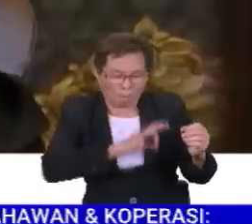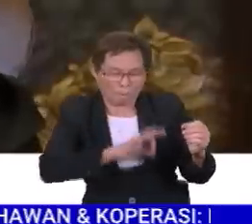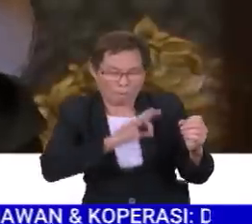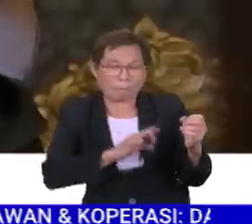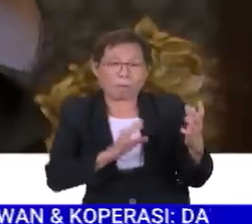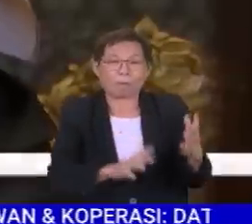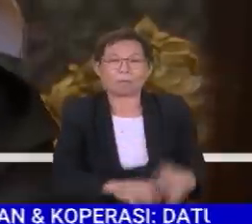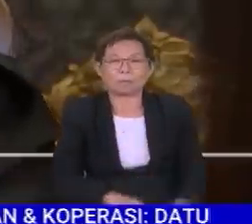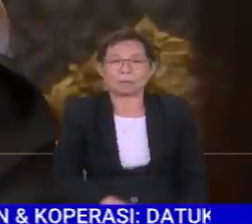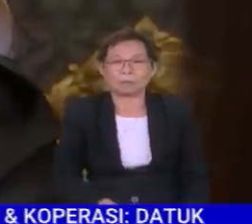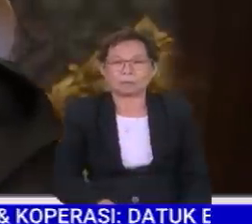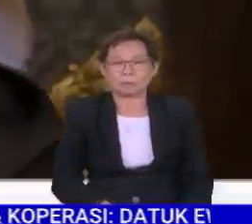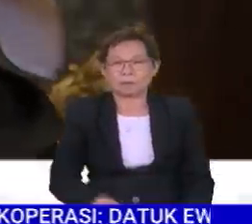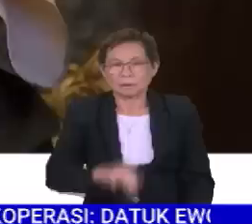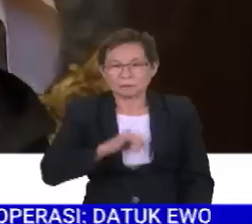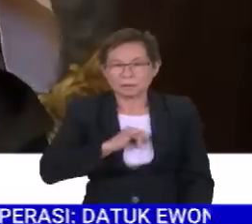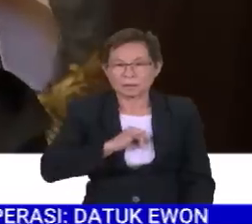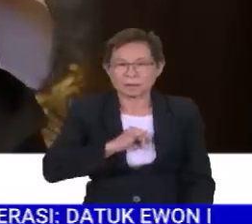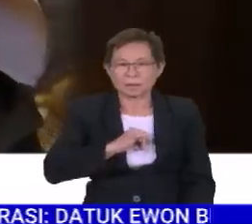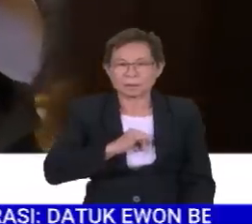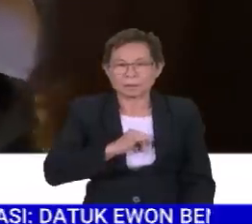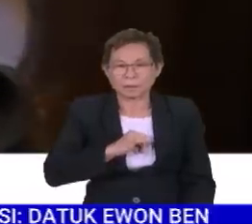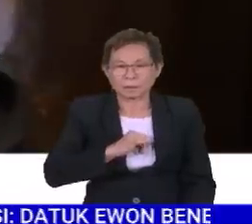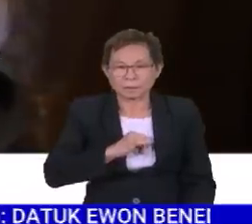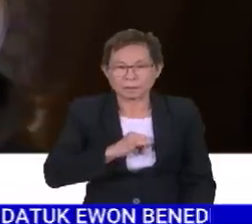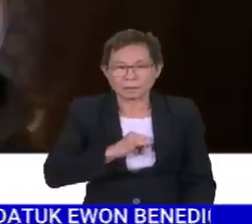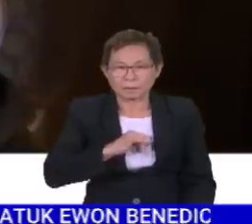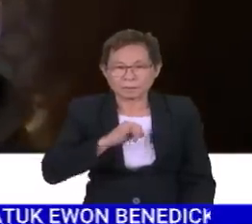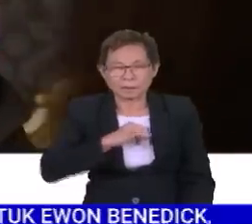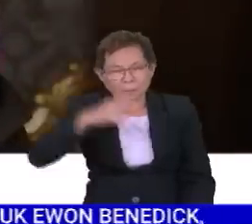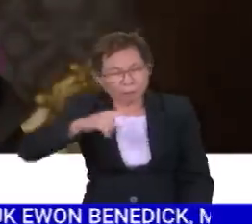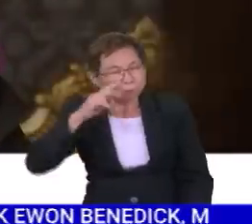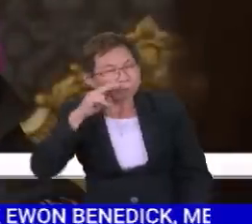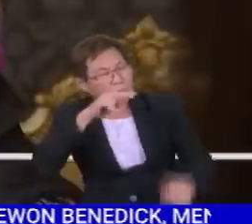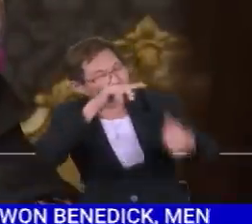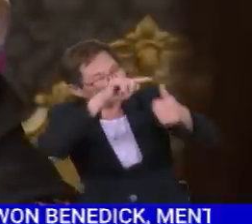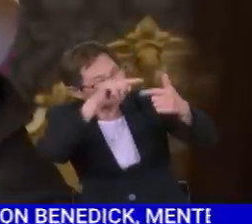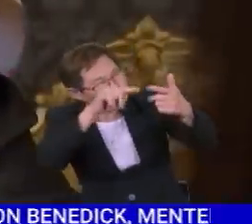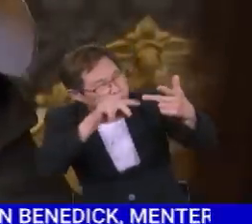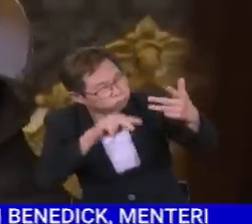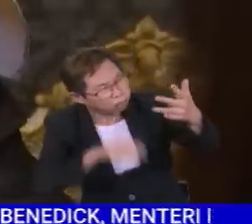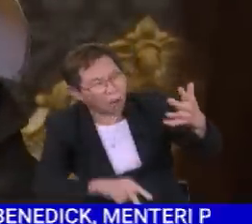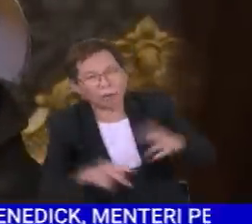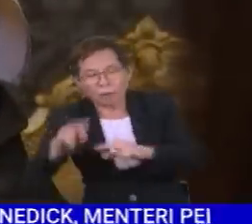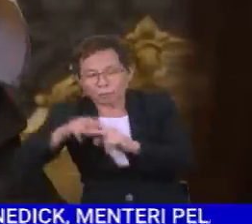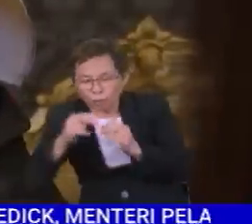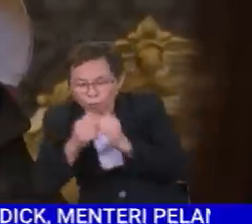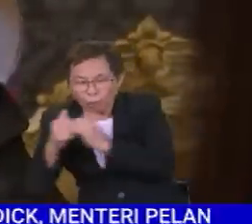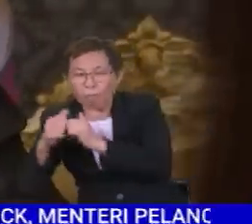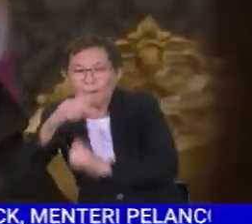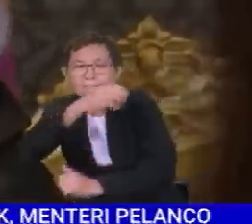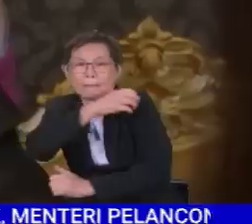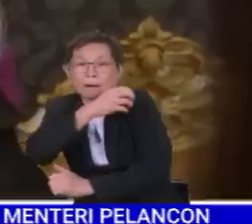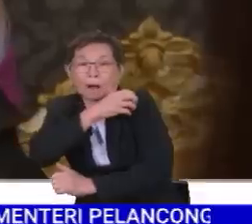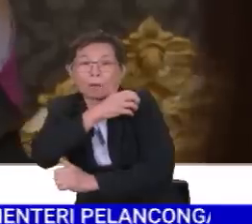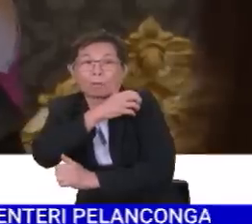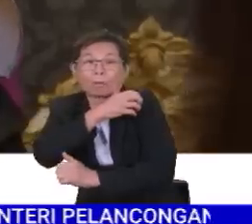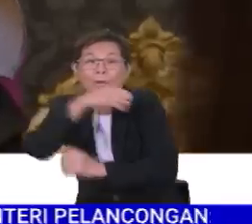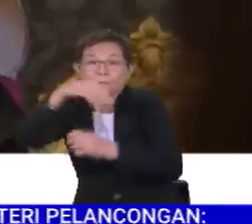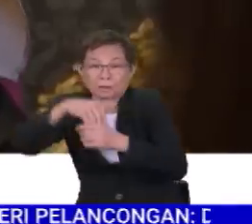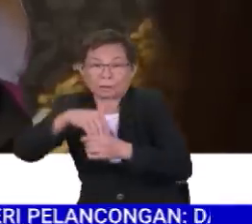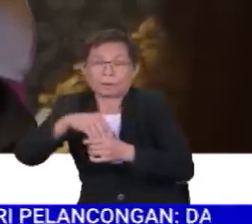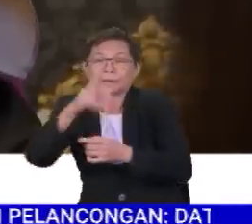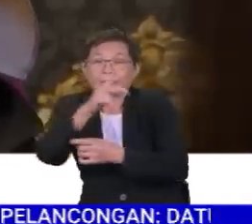So banyak perkara sebenarnya yang saya juga perlu lihat dan tengok dan duduk bersama dengan pegawai-pegawai yang ada